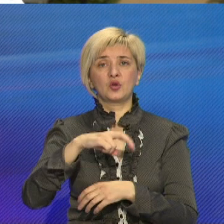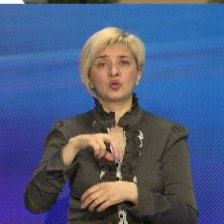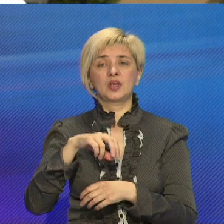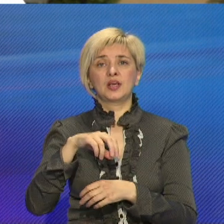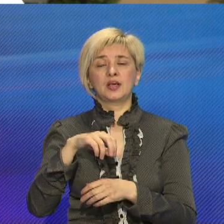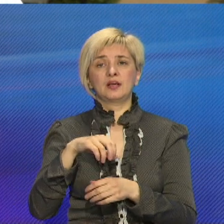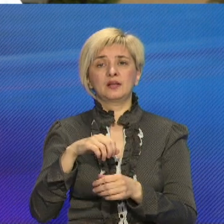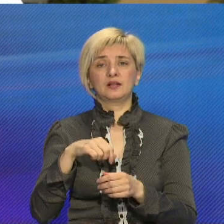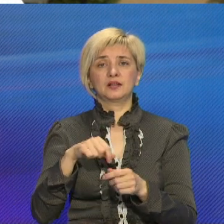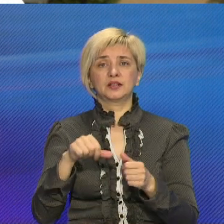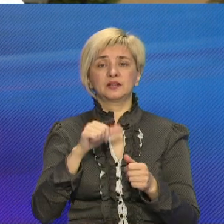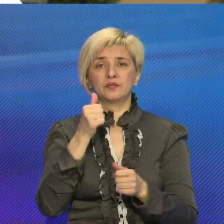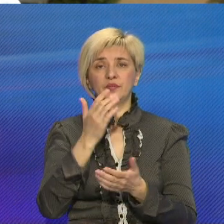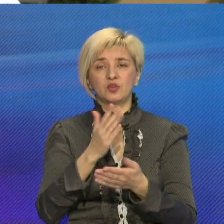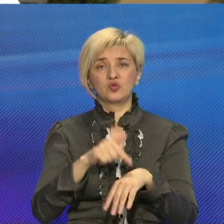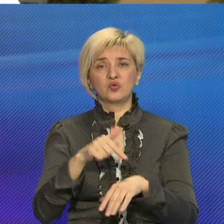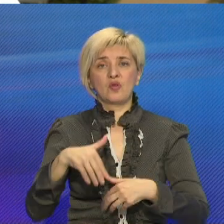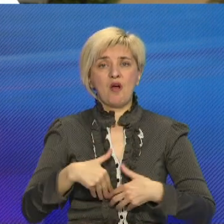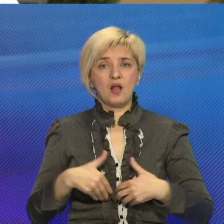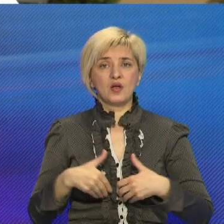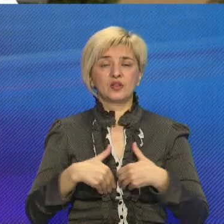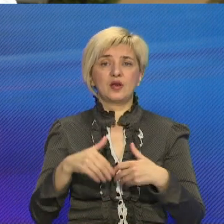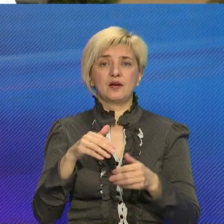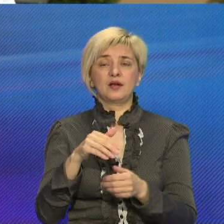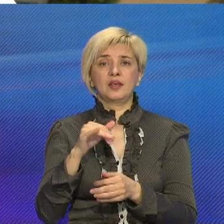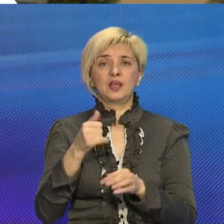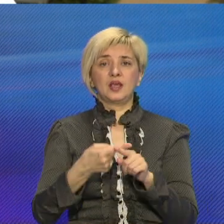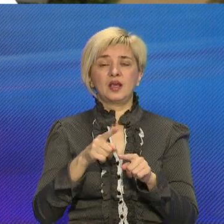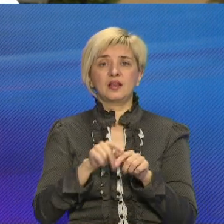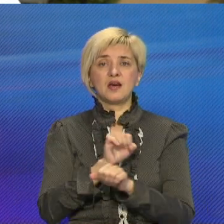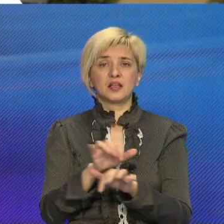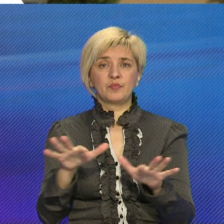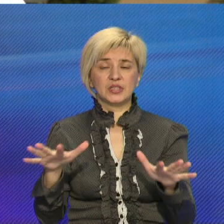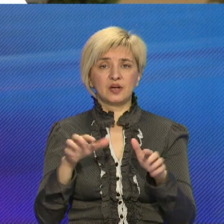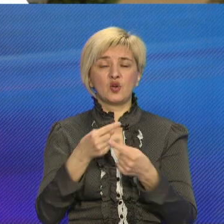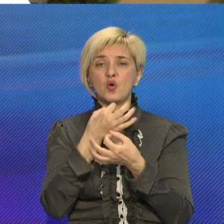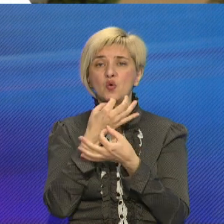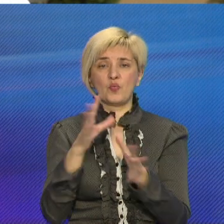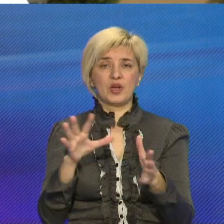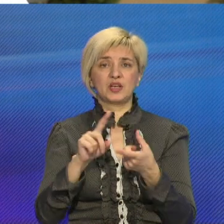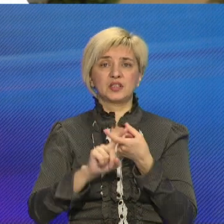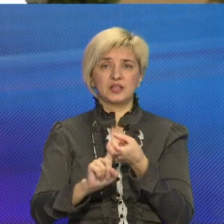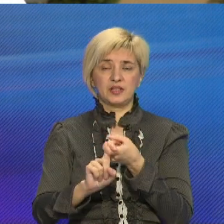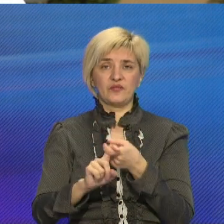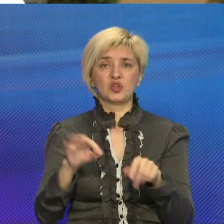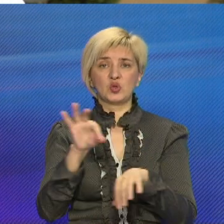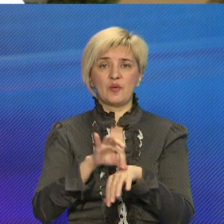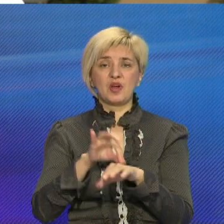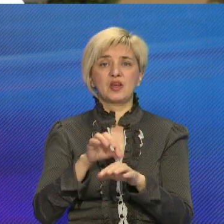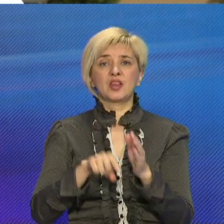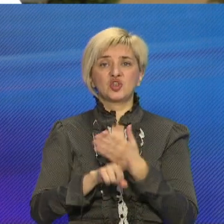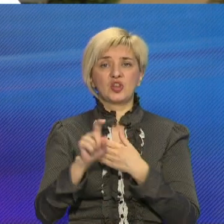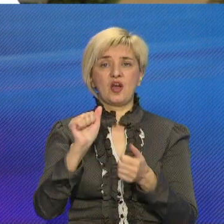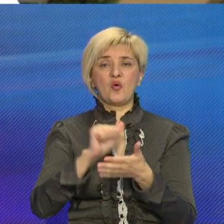отсутствии пищи. Ну и кроме того, с ветеринарной точки зрения, это распространение любых инфекционных заболеваний, начиная от того же бешенства, когда животное